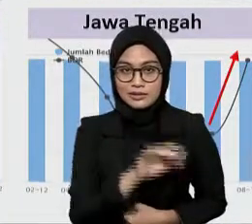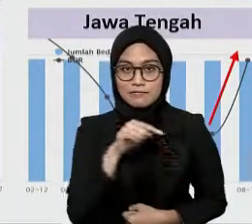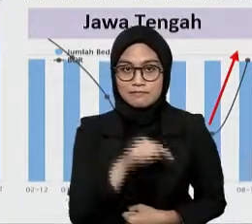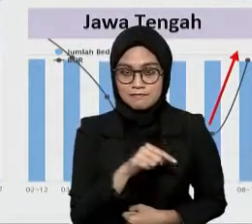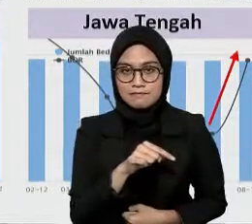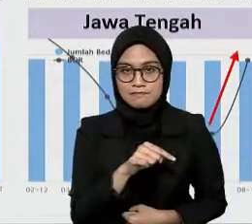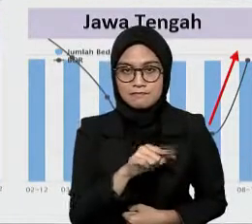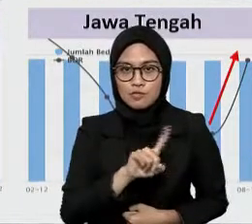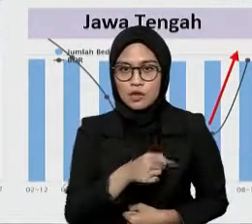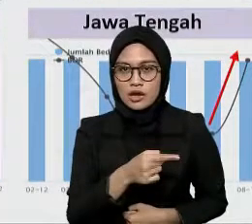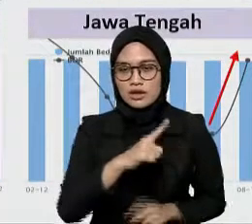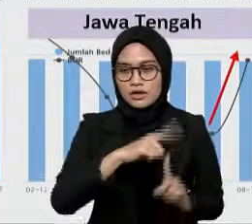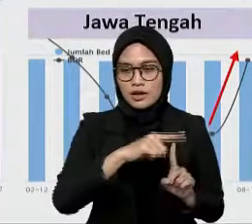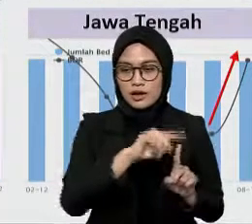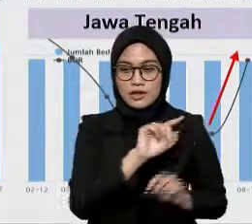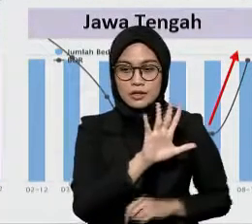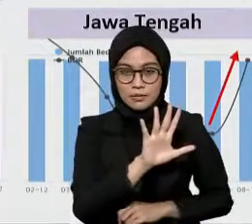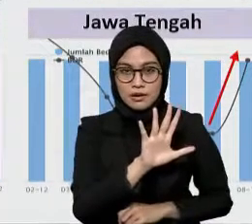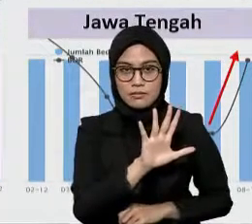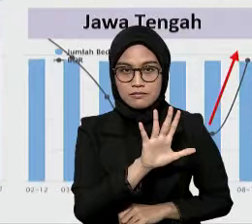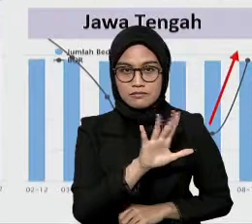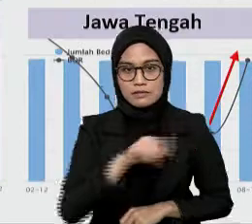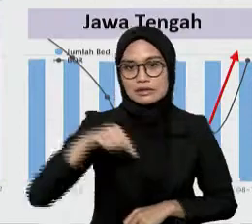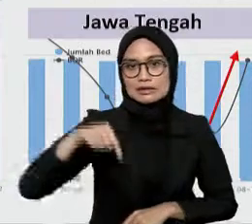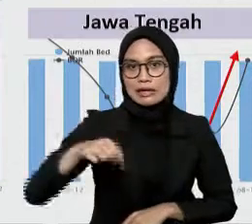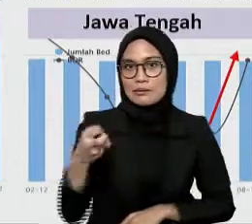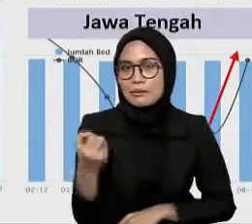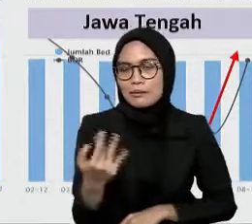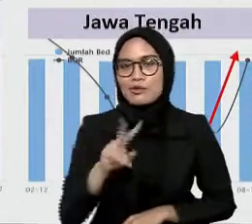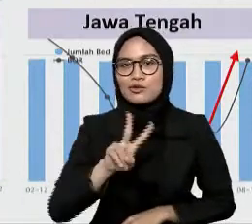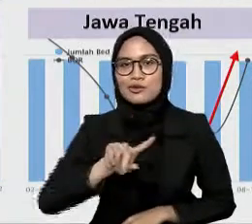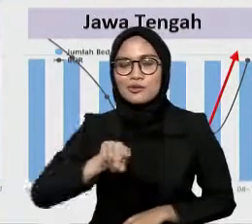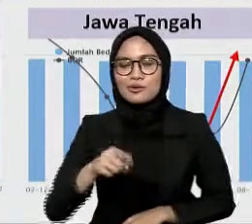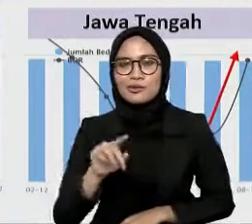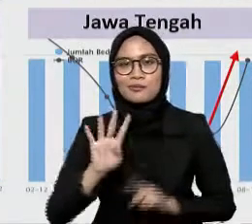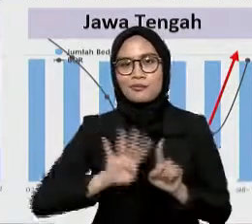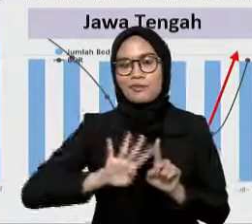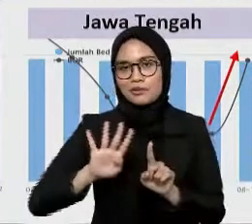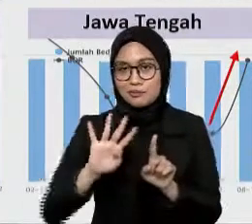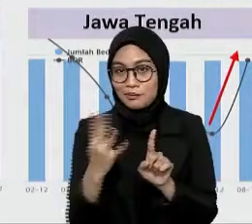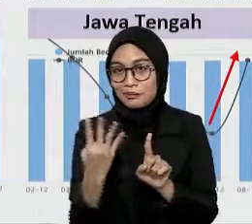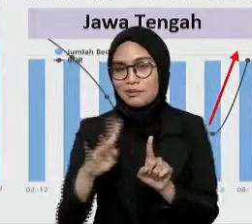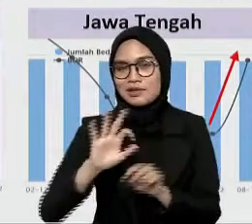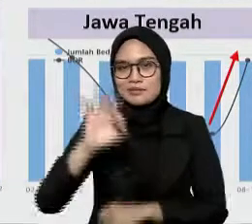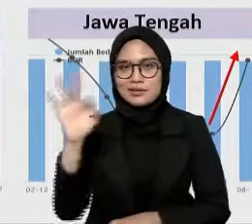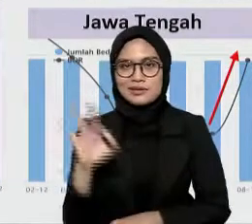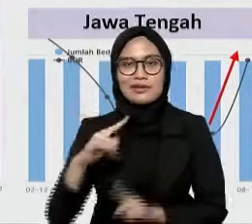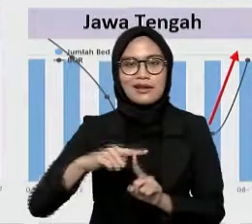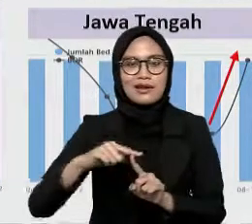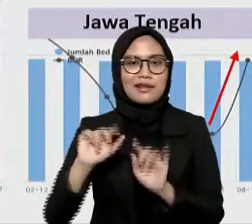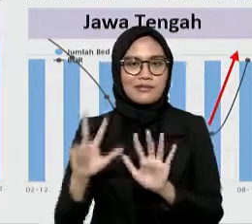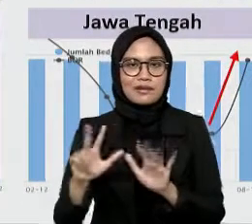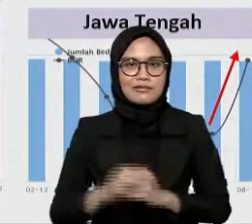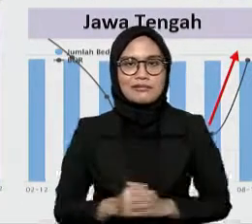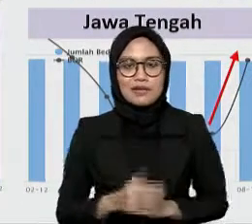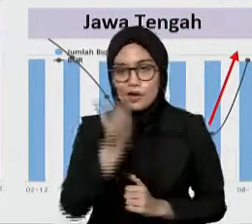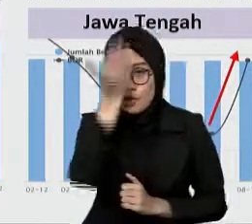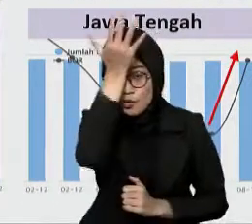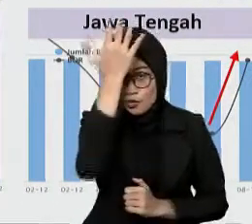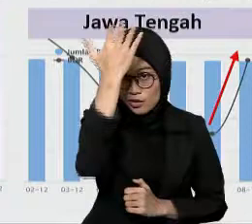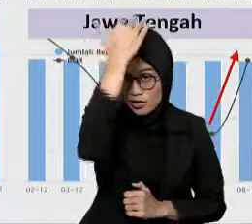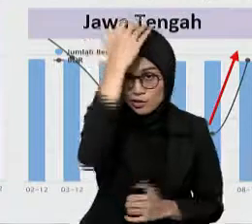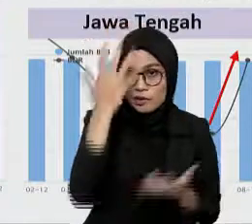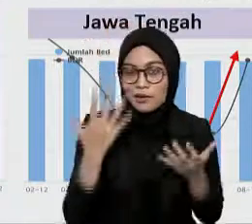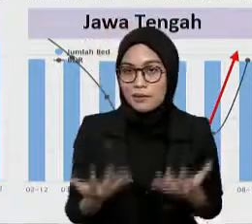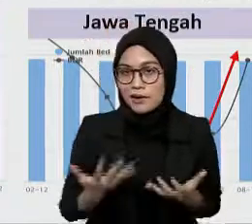1,51% per tanggal 5 menjadi 2,14% pada tanggal 8. Sedangkan Gorontalo